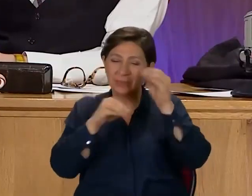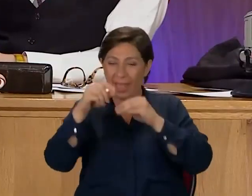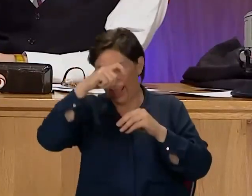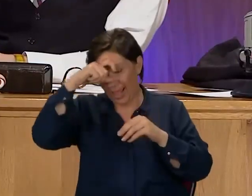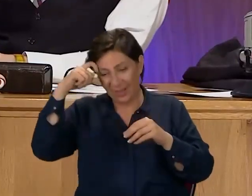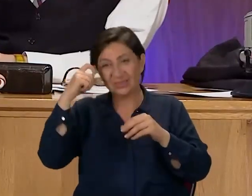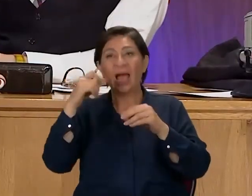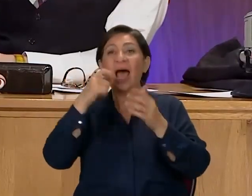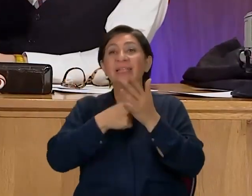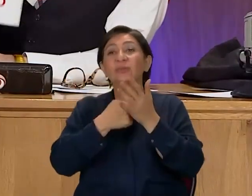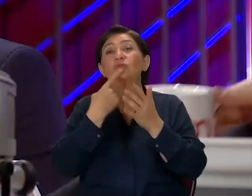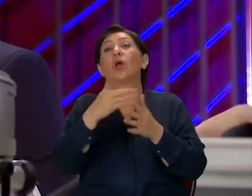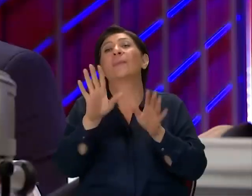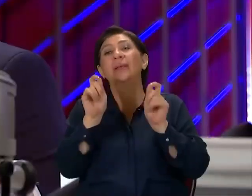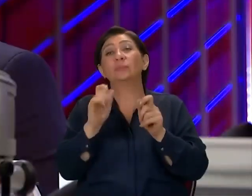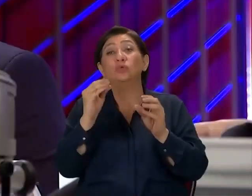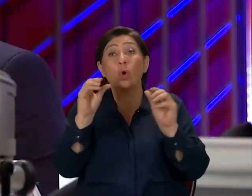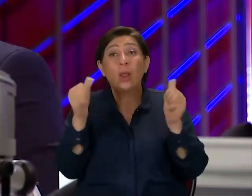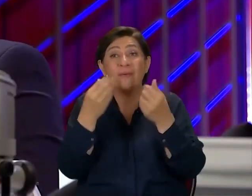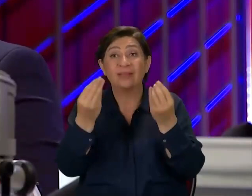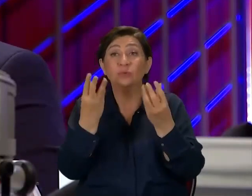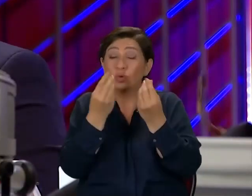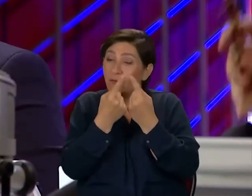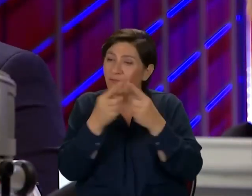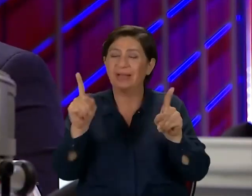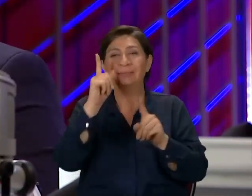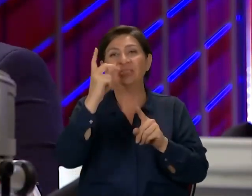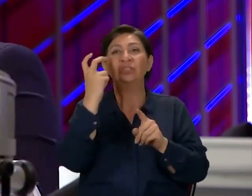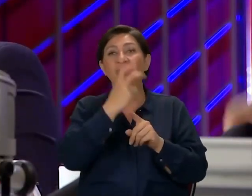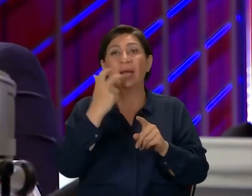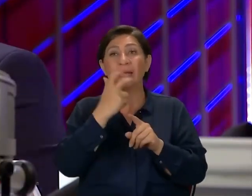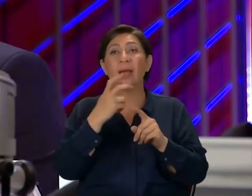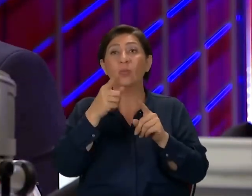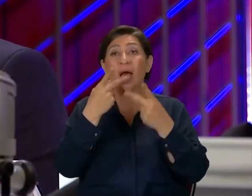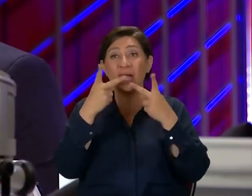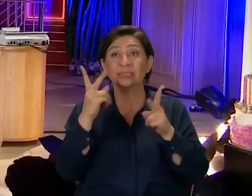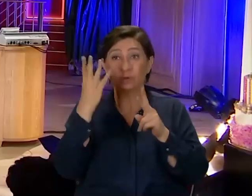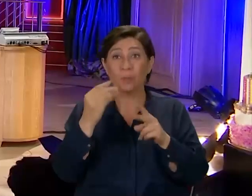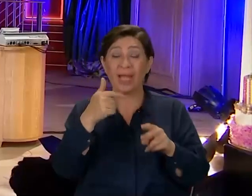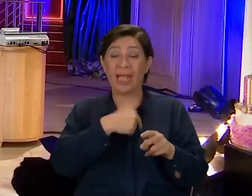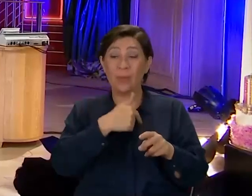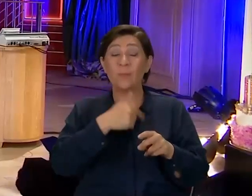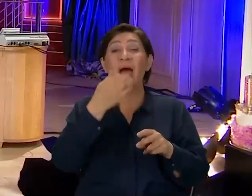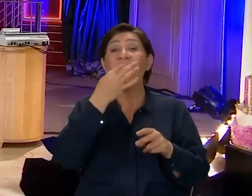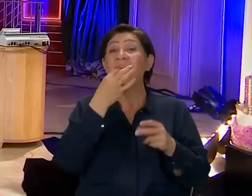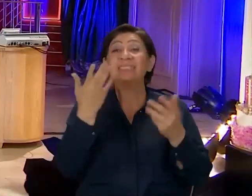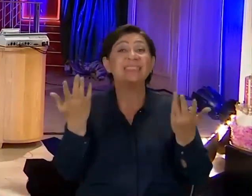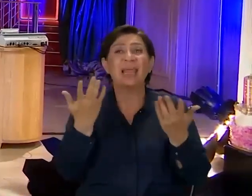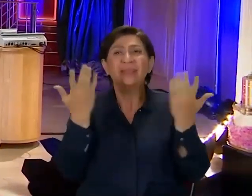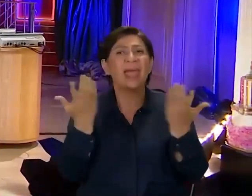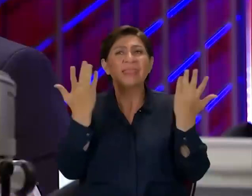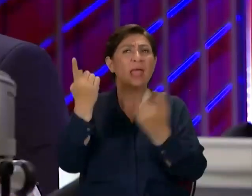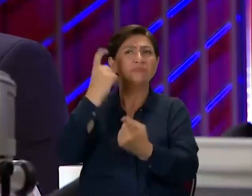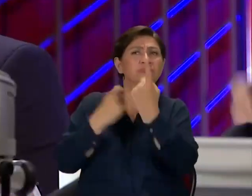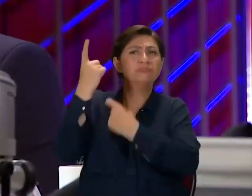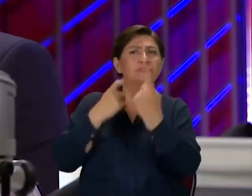emekçilerin de adını anmadan edemeyeceğim. Çok önem verdiğim çok da değişik söylemli bir şarkı. Hep bunu da açıklamış olayım. Kalbimin Ankara'sı nedir diye